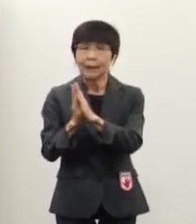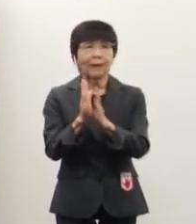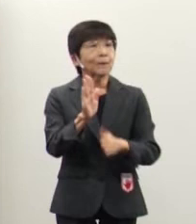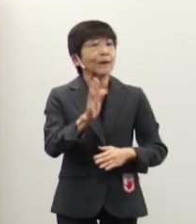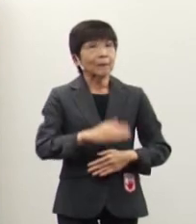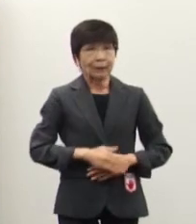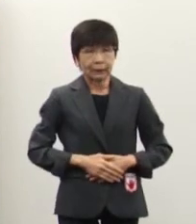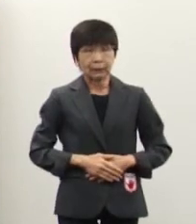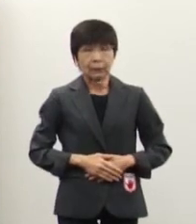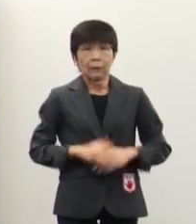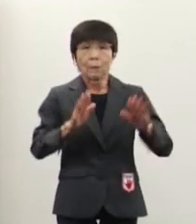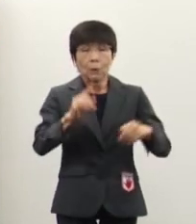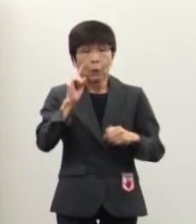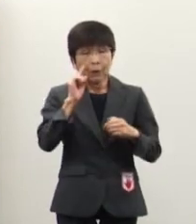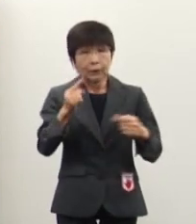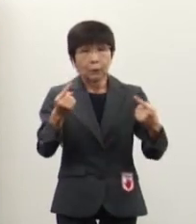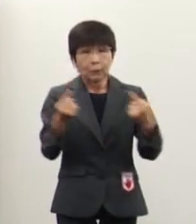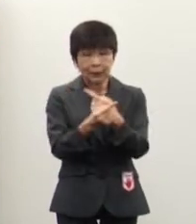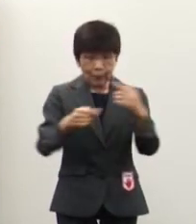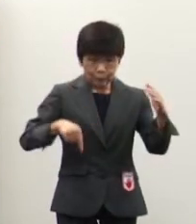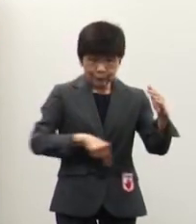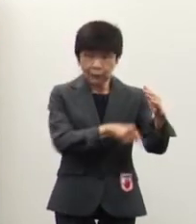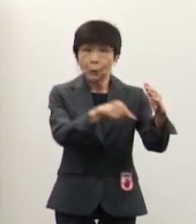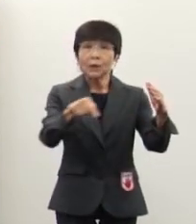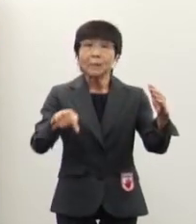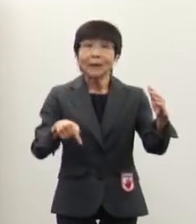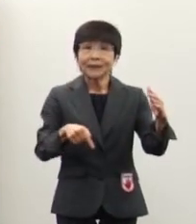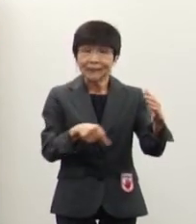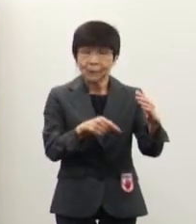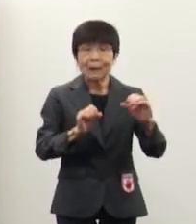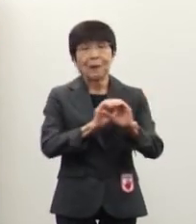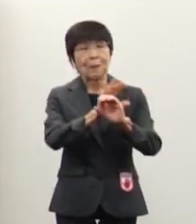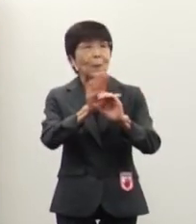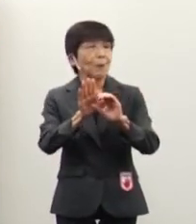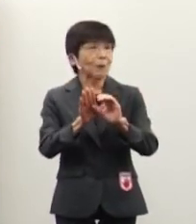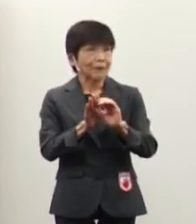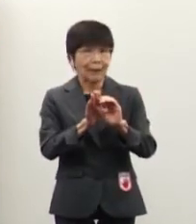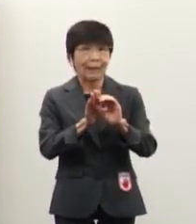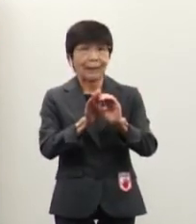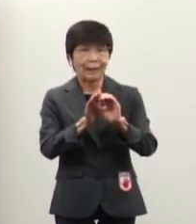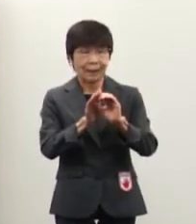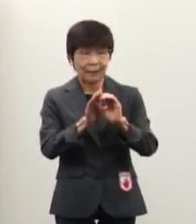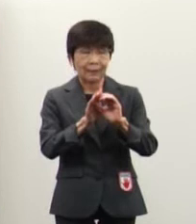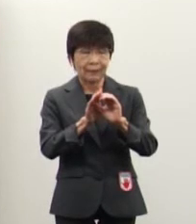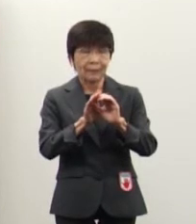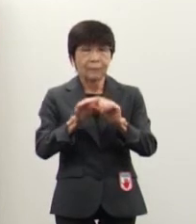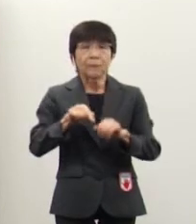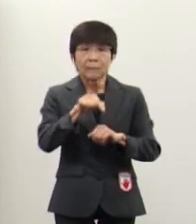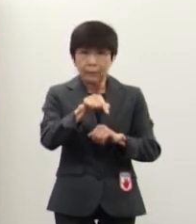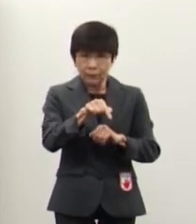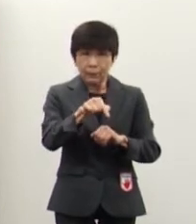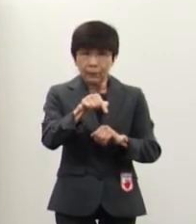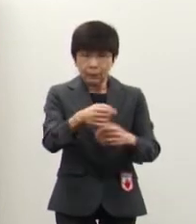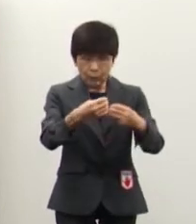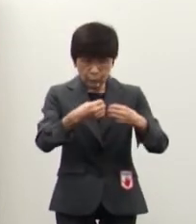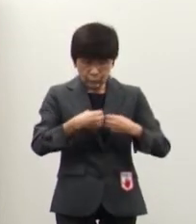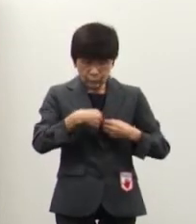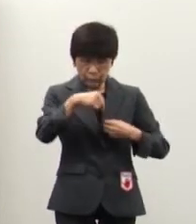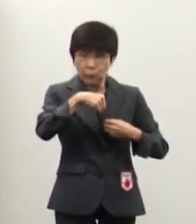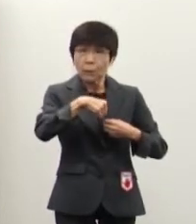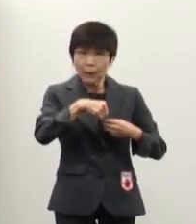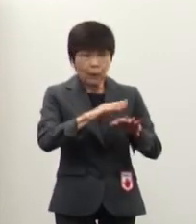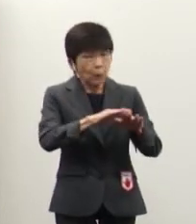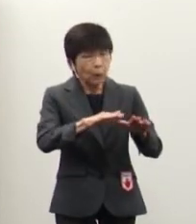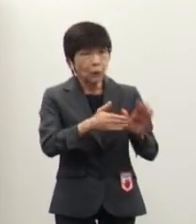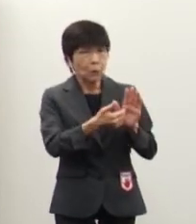今回の見直しにおきましては、新型コロナウイルス感染症からお子さんを守るための取り組みの一